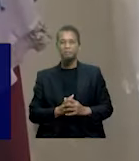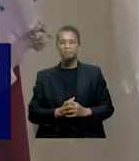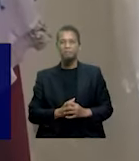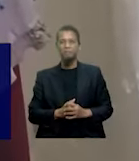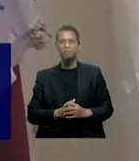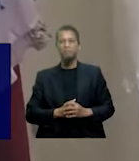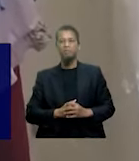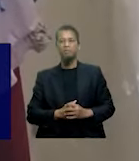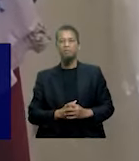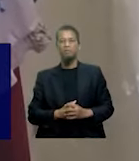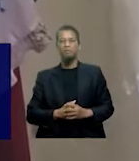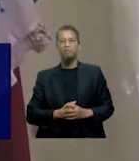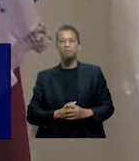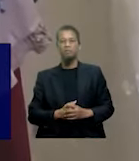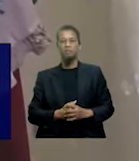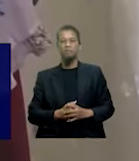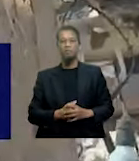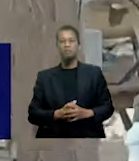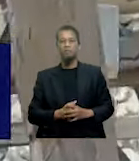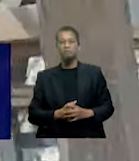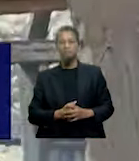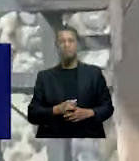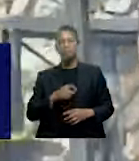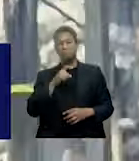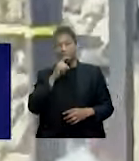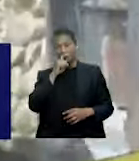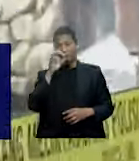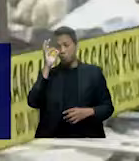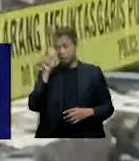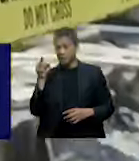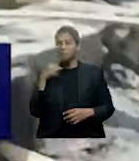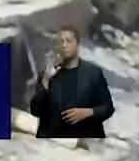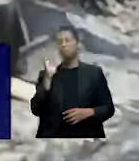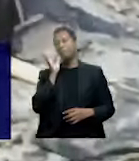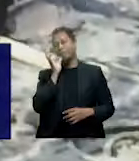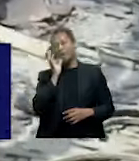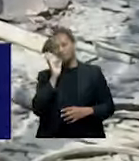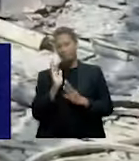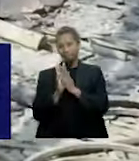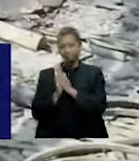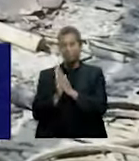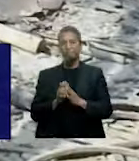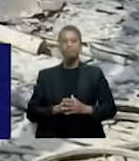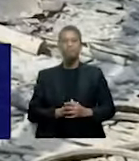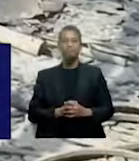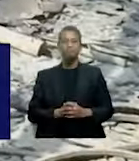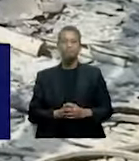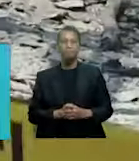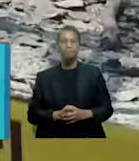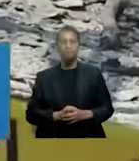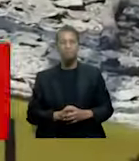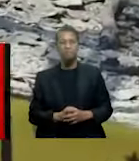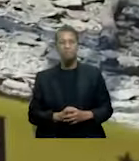warga sekitar dan juga Bapak Polisi. Insiden ini telah diselesaikan secara kekeluargaan dan orang tua telah